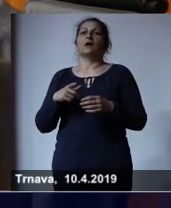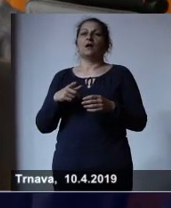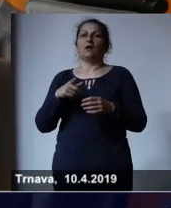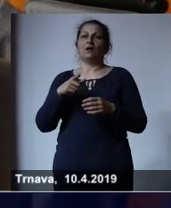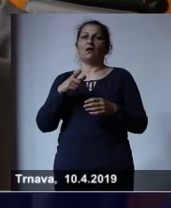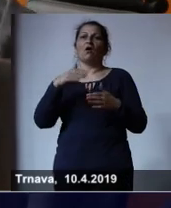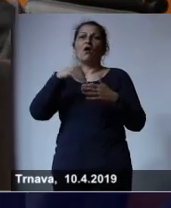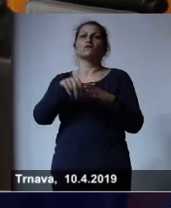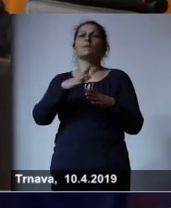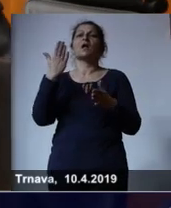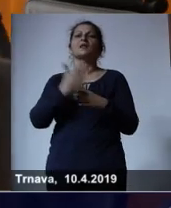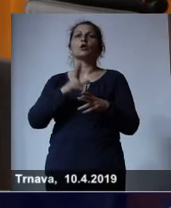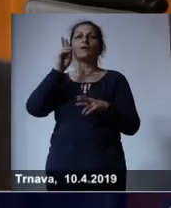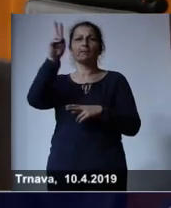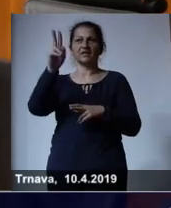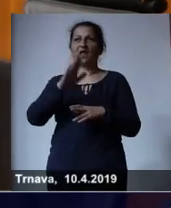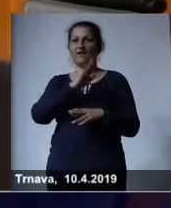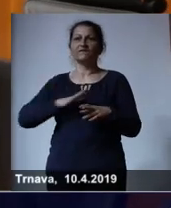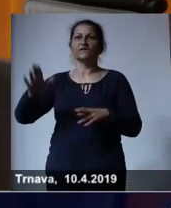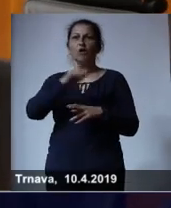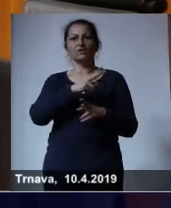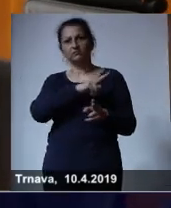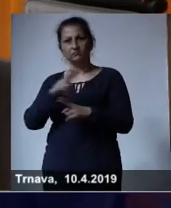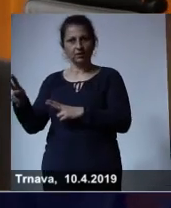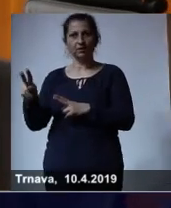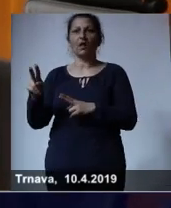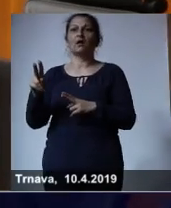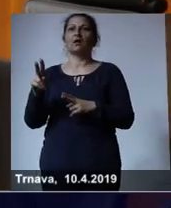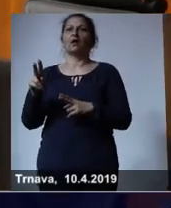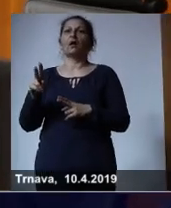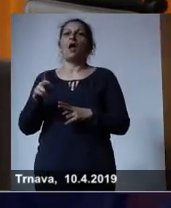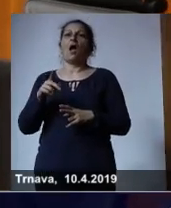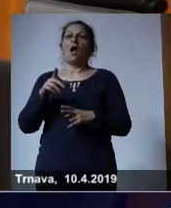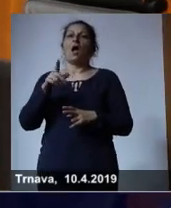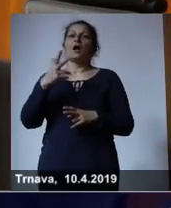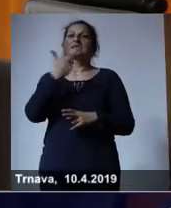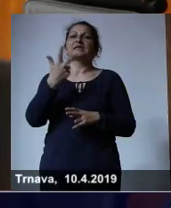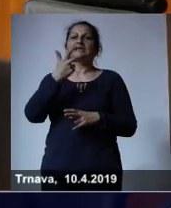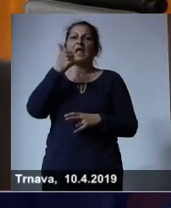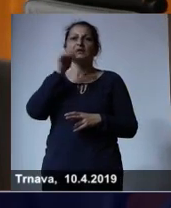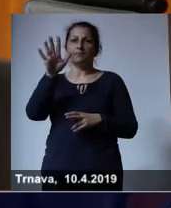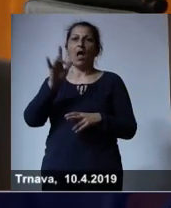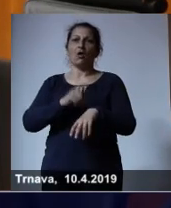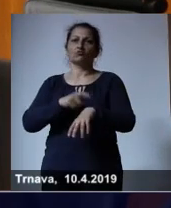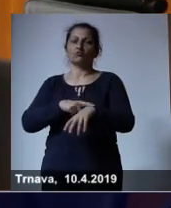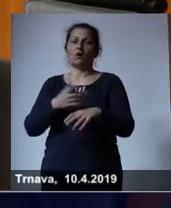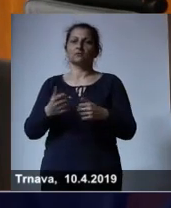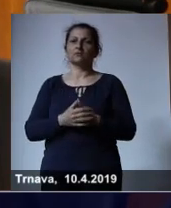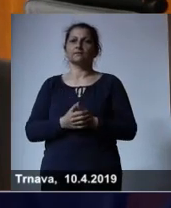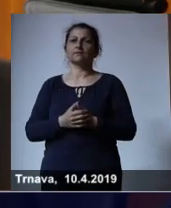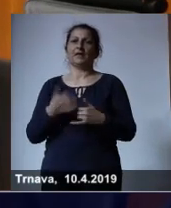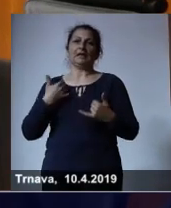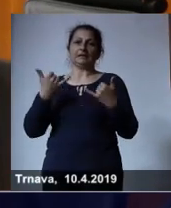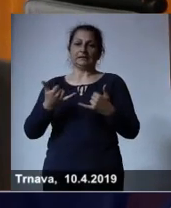priznaní ešte všetci spĺňame, a je to teda, ako bolo prezaslané, 30-dňová lehota od podania. Týmto teda